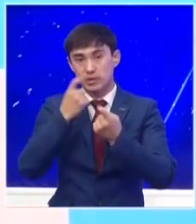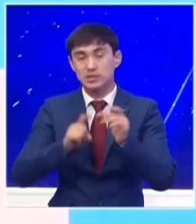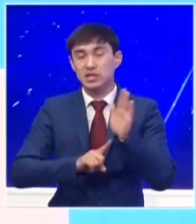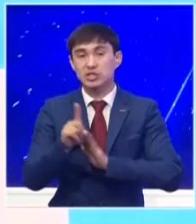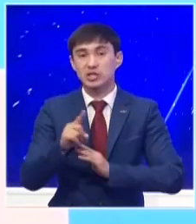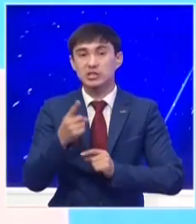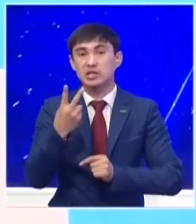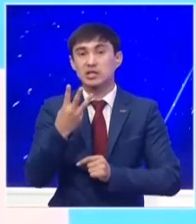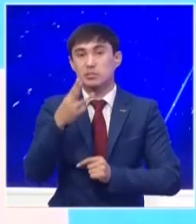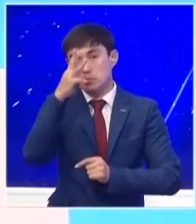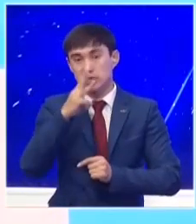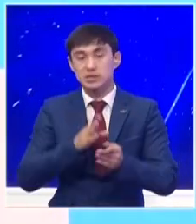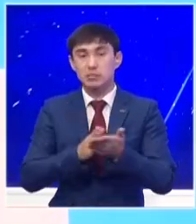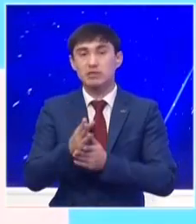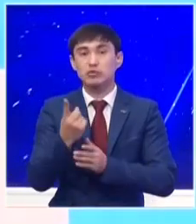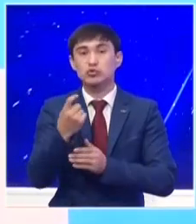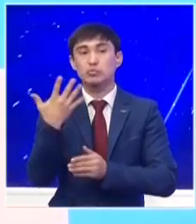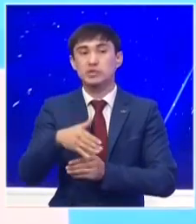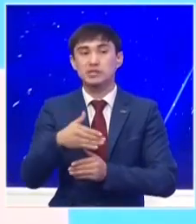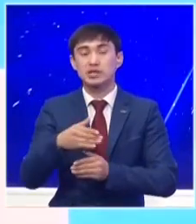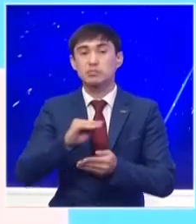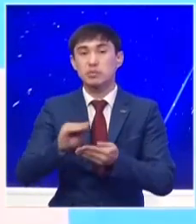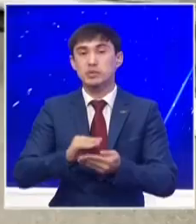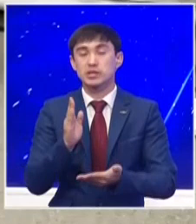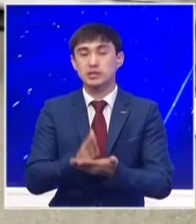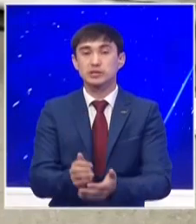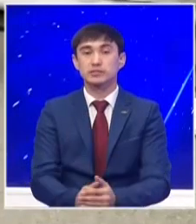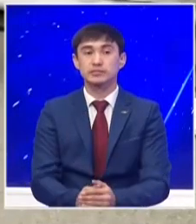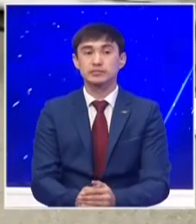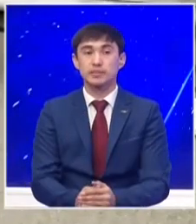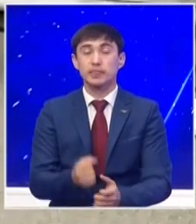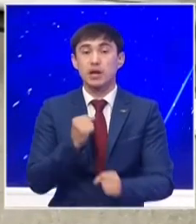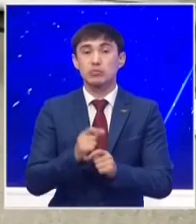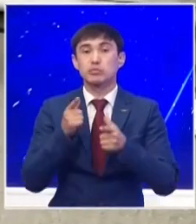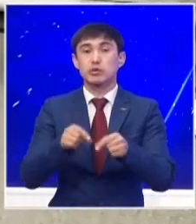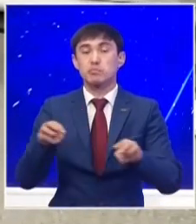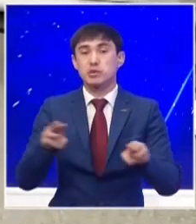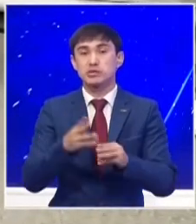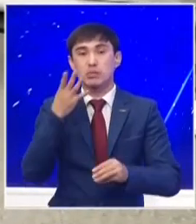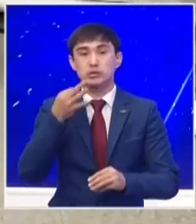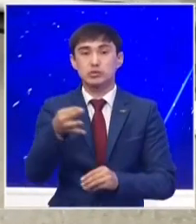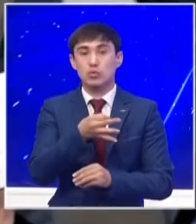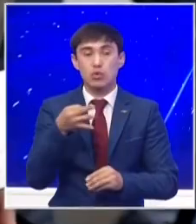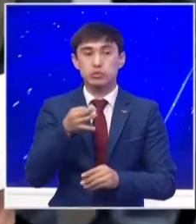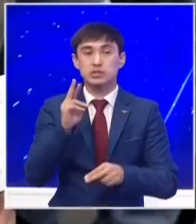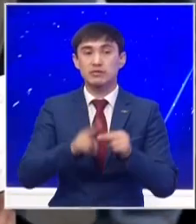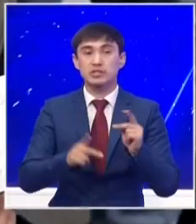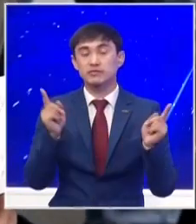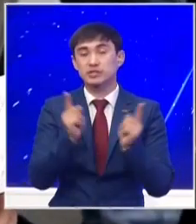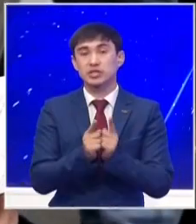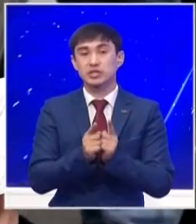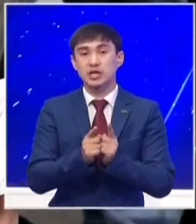За 3,5 месяца направлено уже 150 предписаний. Рабочую поездку министра в Алматинскую область завершила